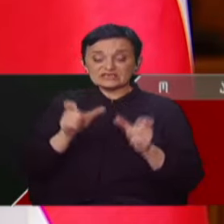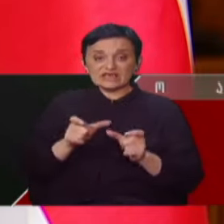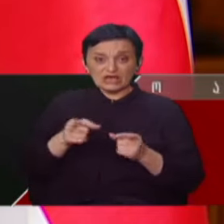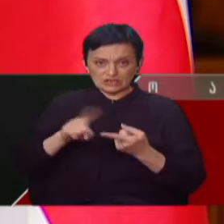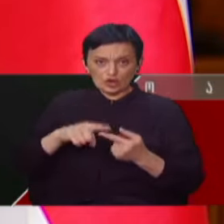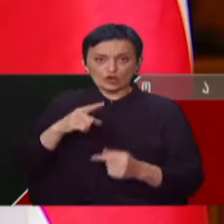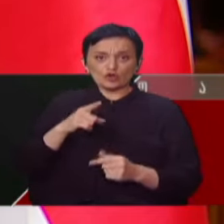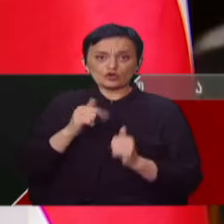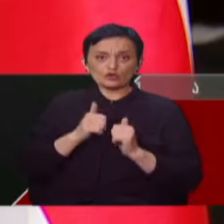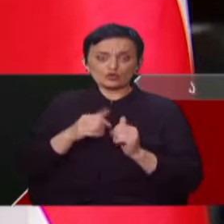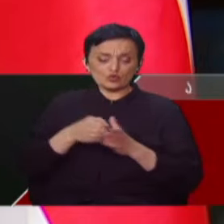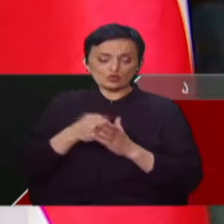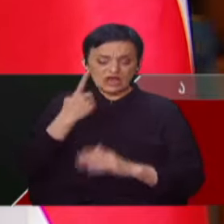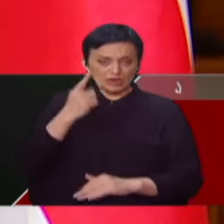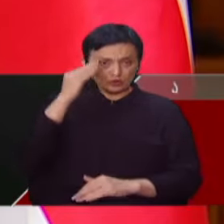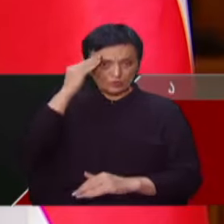პოზიცია